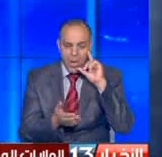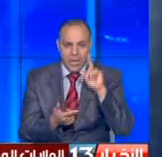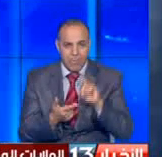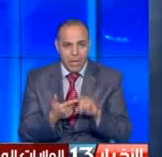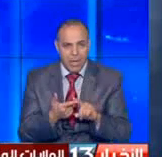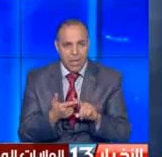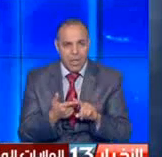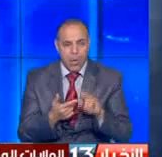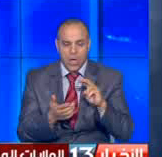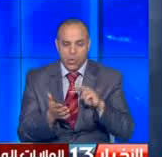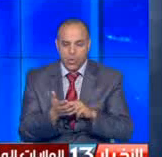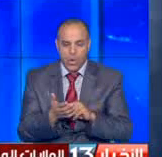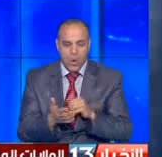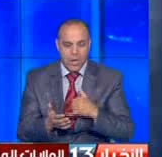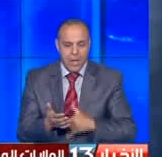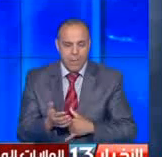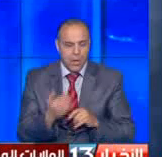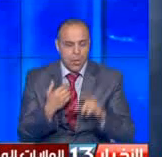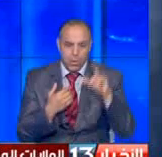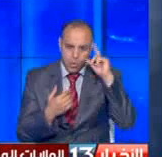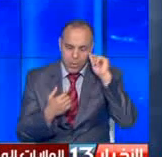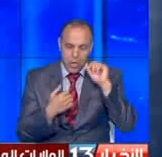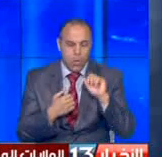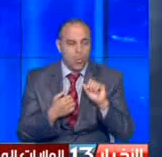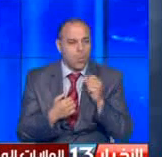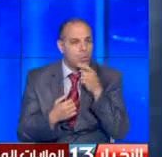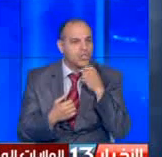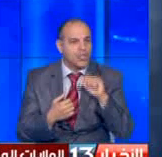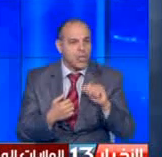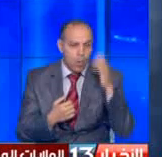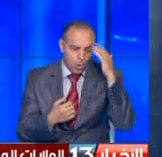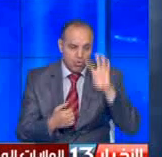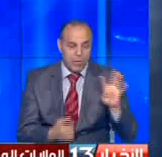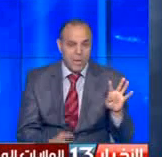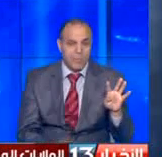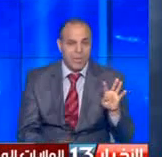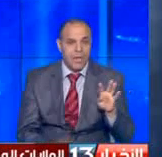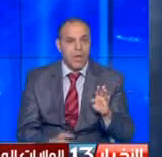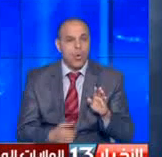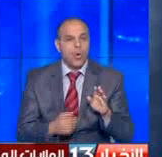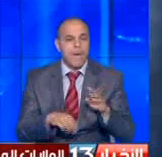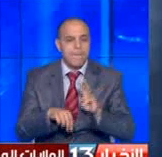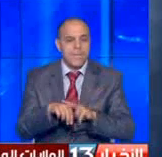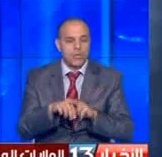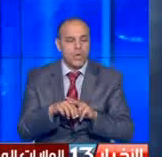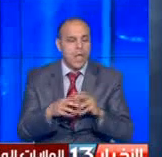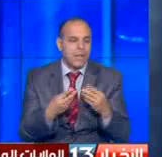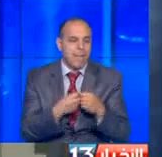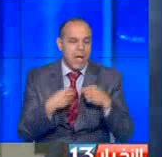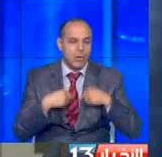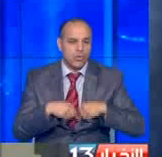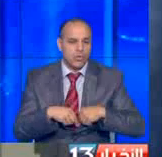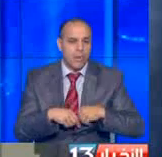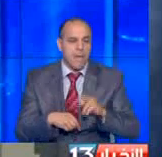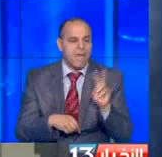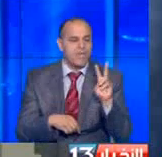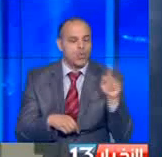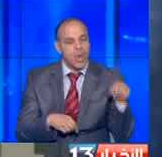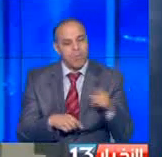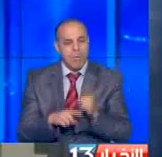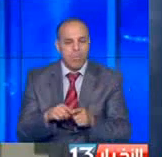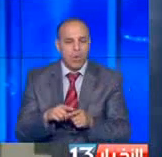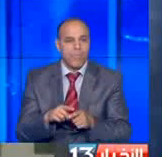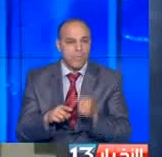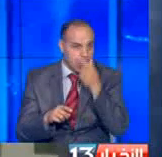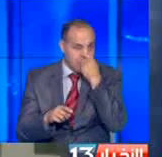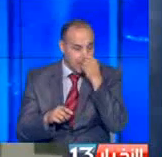وسوريا واليمن والصومال وتشاد وكوريا الشماليه الى جانب مسؤولين حكوميين من فنزويلا وكان